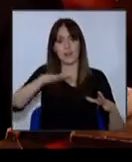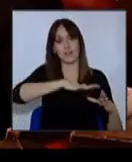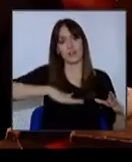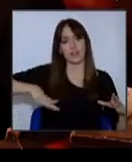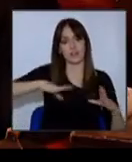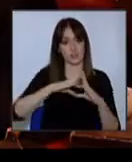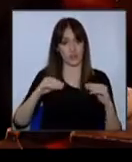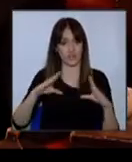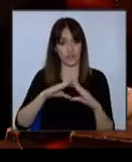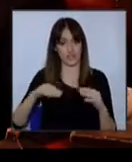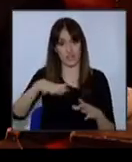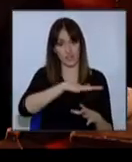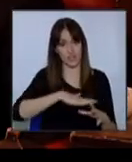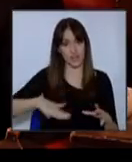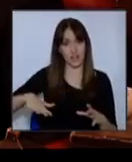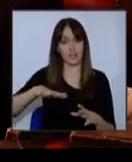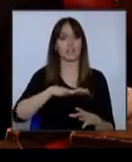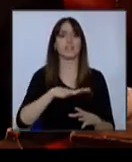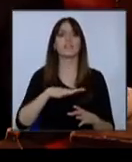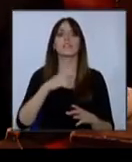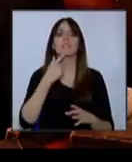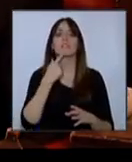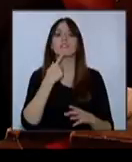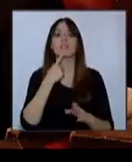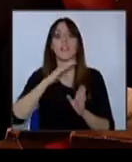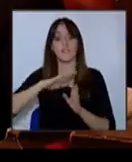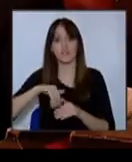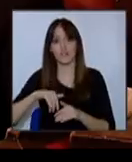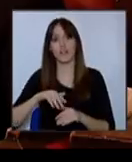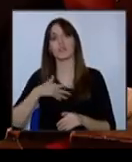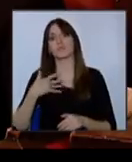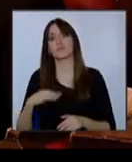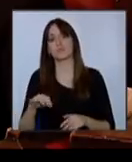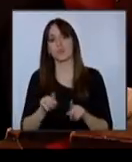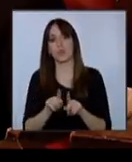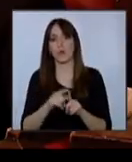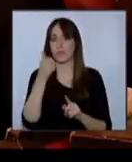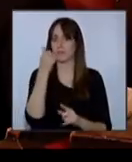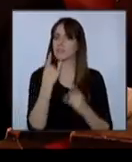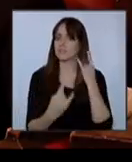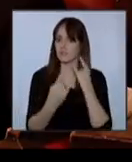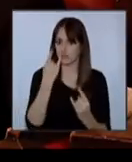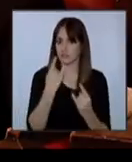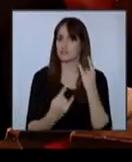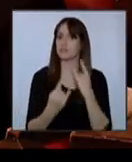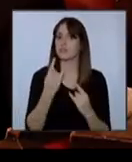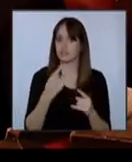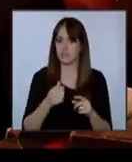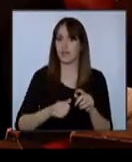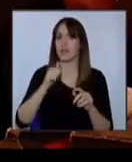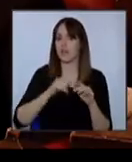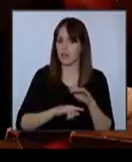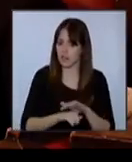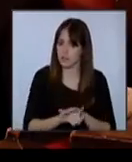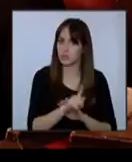de Vic, Universitat Central de Catalunya, al final de la carretera de Rodes suposarà crear un pol d'atracció, revitalitzador i desenvolupament a